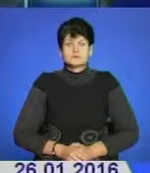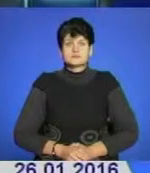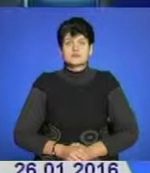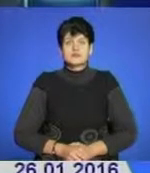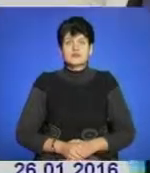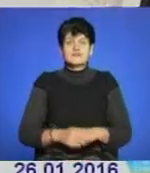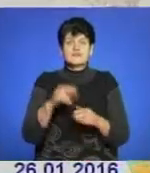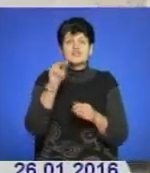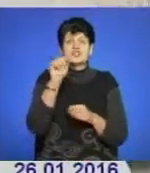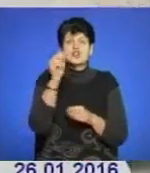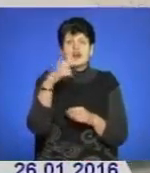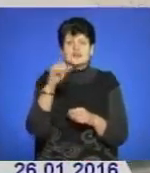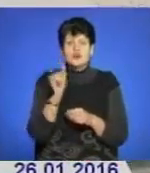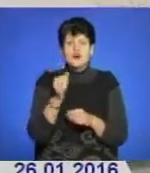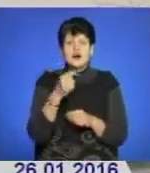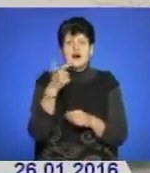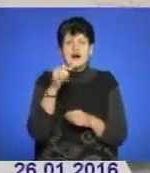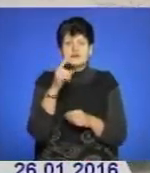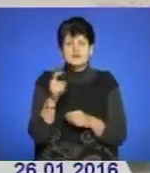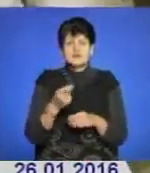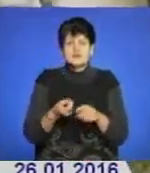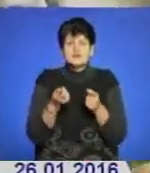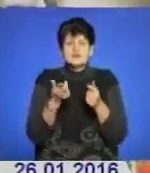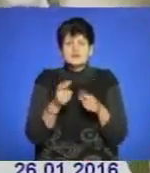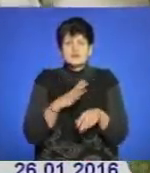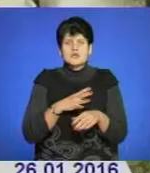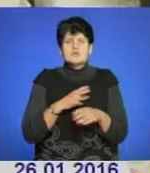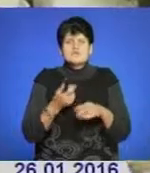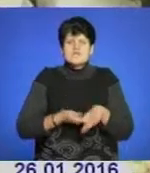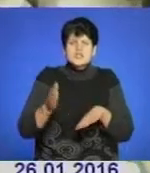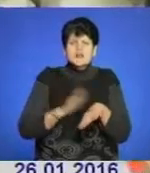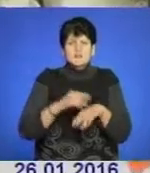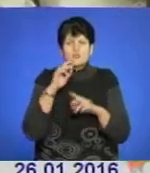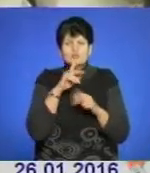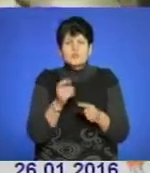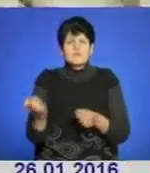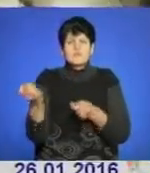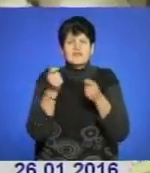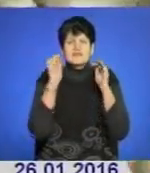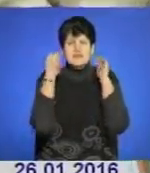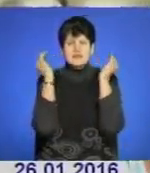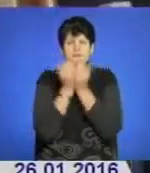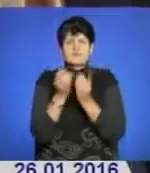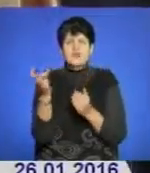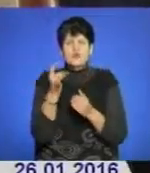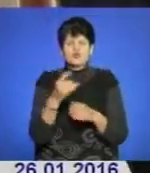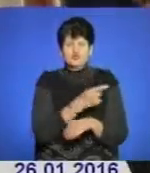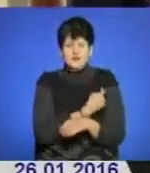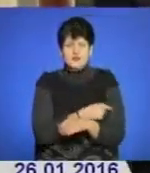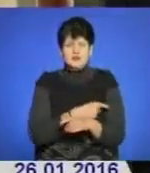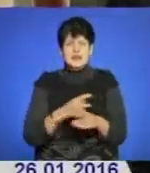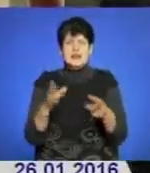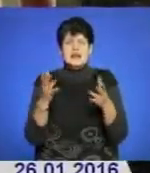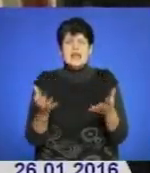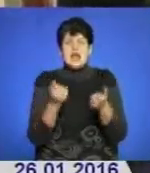Від шкідливого газу ледь не загинула жителька Борщівського району. З важким отруєнням її доставили у реанімаційне відділення районної лікарні. Рятувальники кажуть,